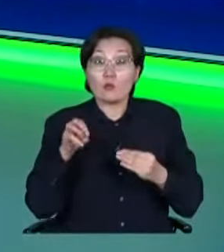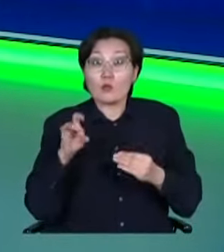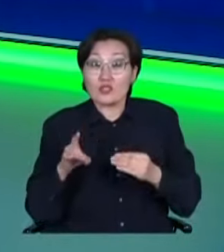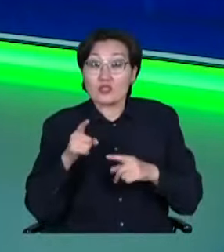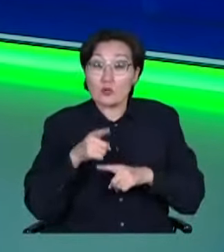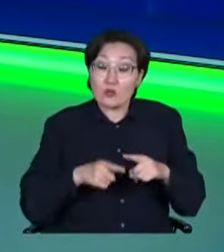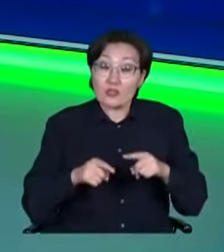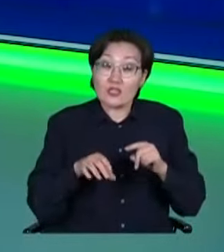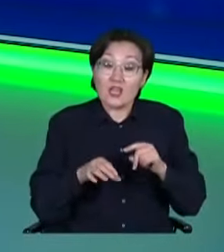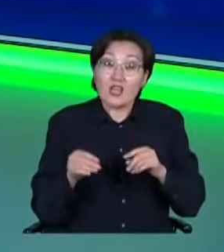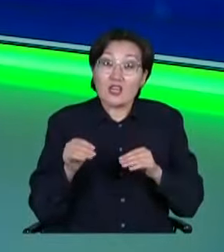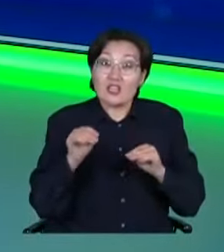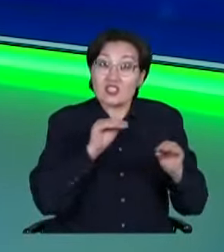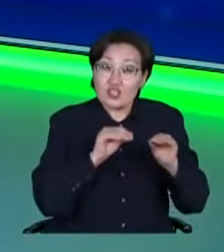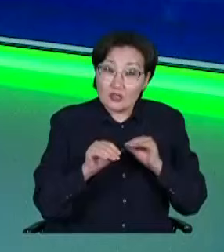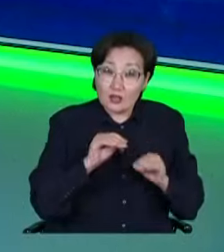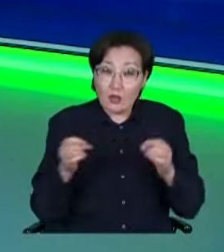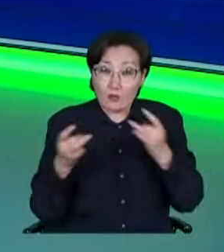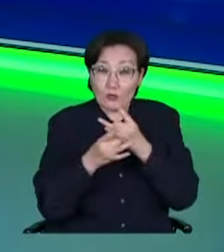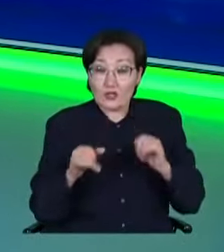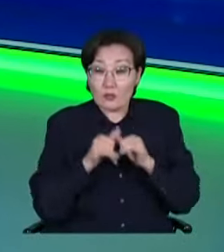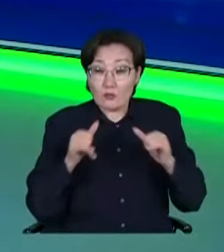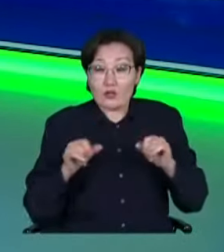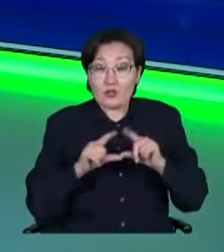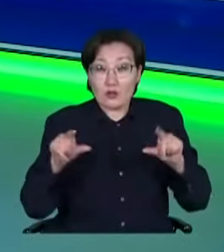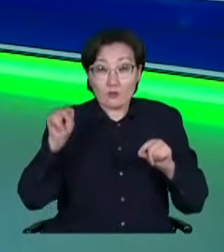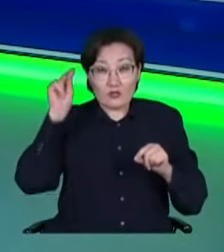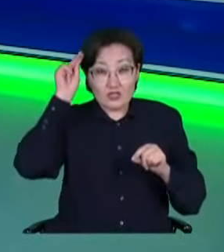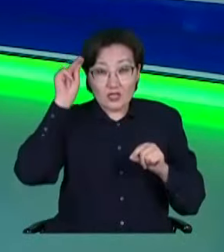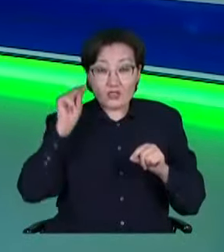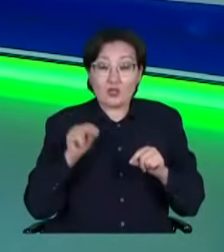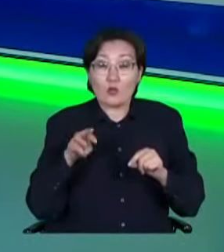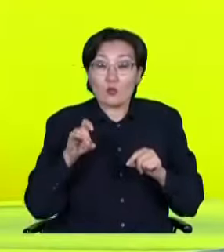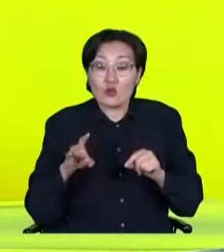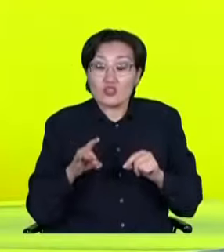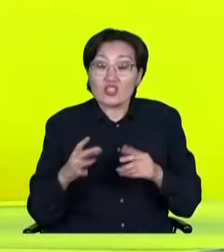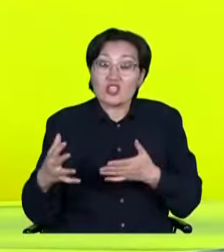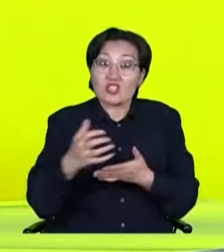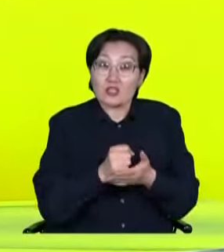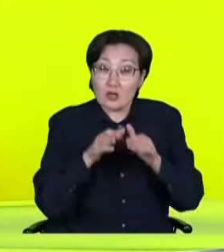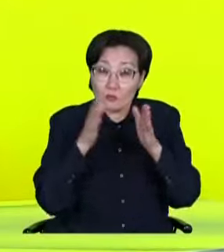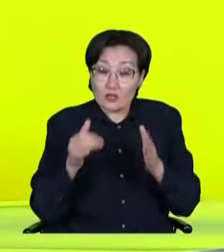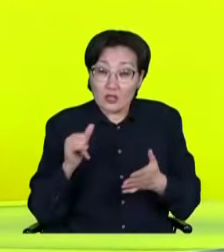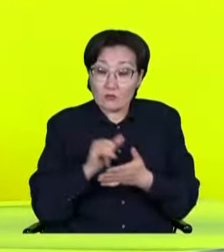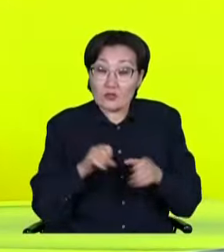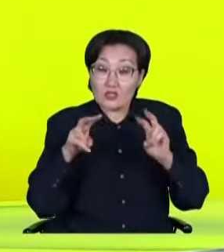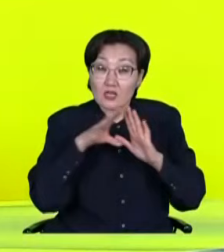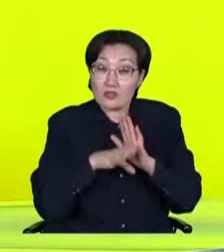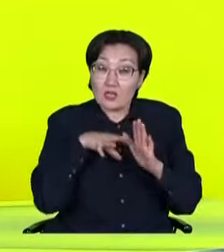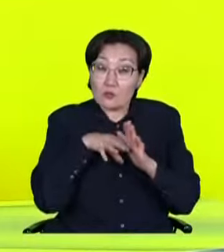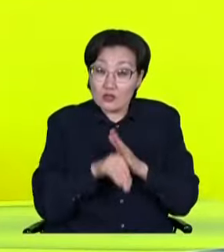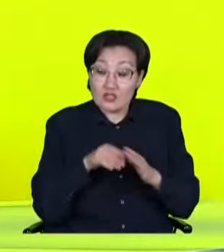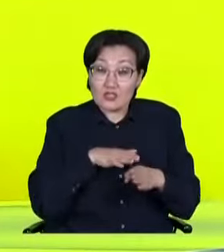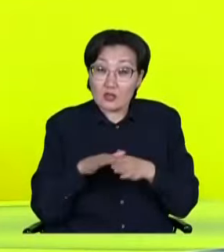бөліп жинау мәдениетін дамыту үшін білім ордаларында қоқыс жинайтын жәшіктер орнатылып жатыр. Арнайы бағдарлама аясында жүзеге асып